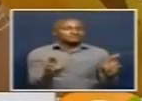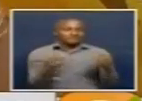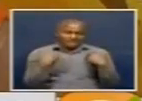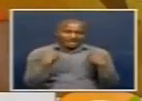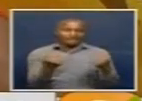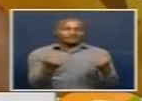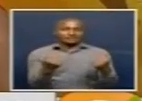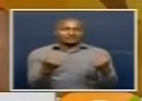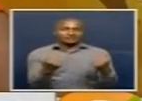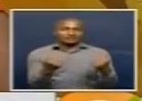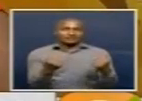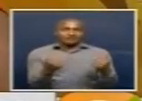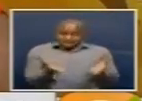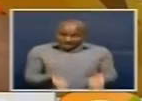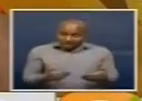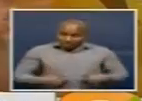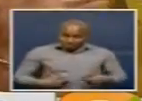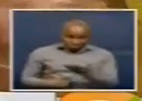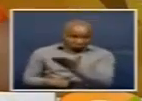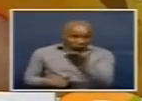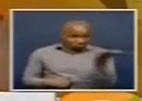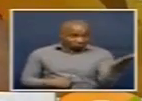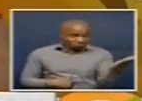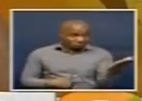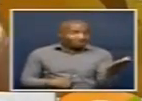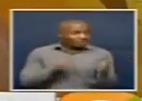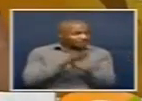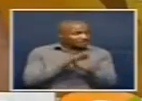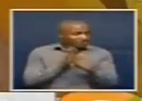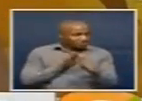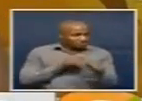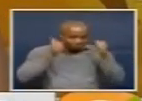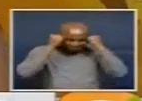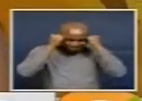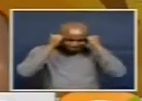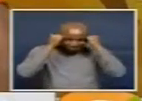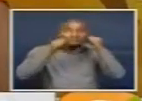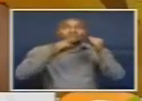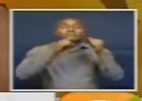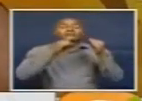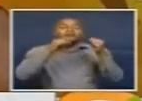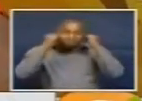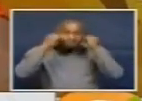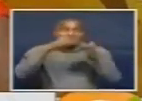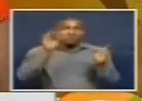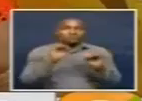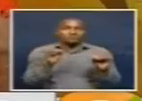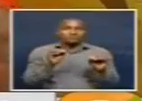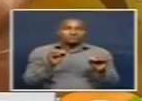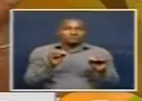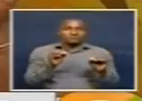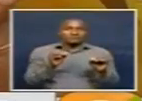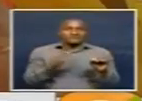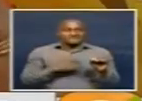ukiangalia shida yenu hii miaka mko nayo. Hakika wanawake wanasoma sana, lakini wanaume hawasomi. Na vile wanaume hawasomi anaweka ile